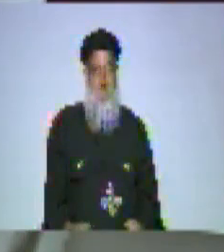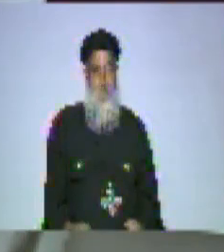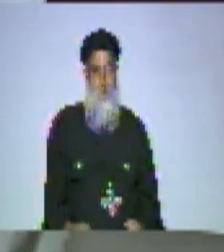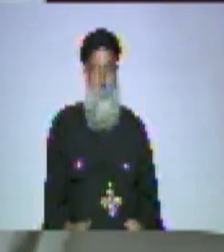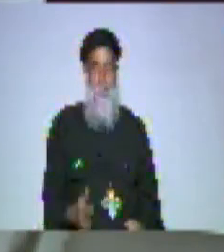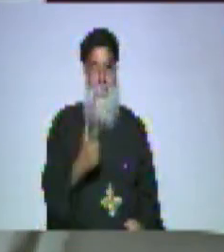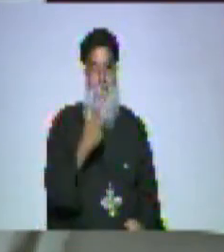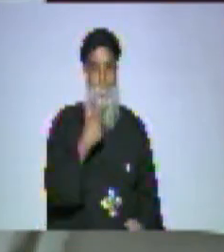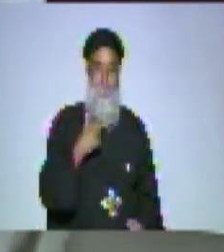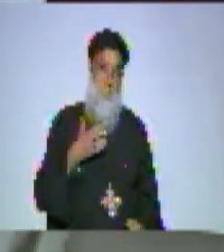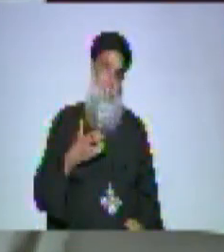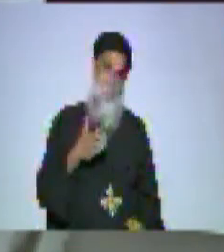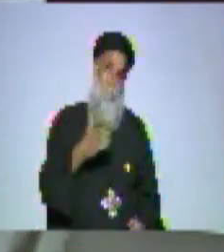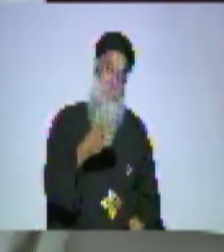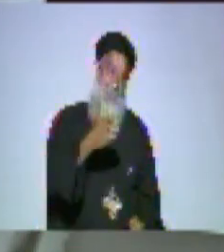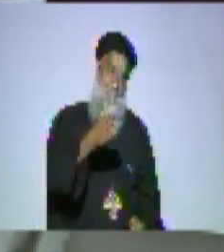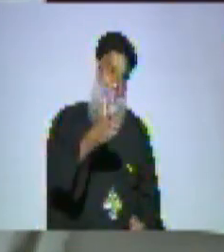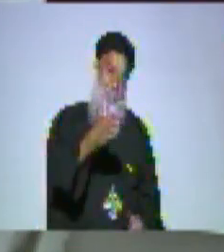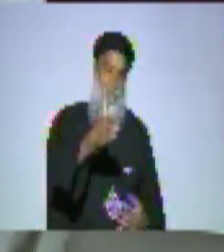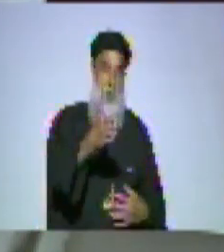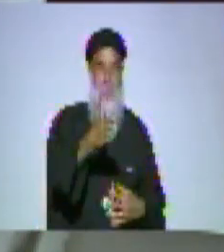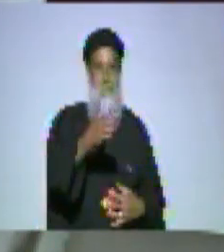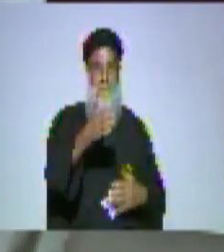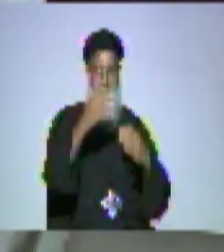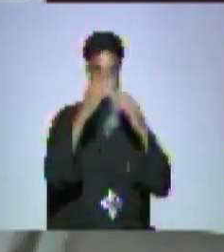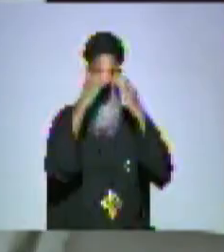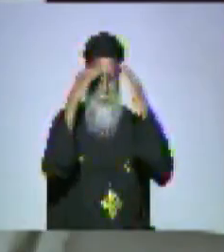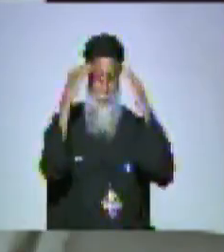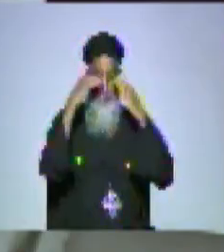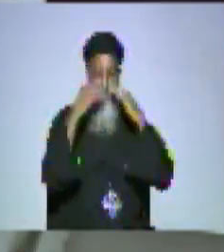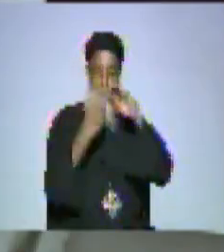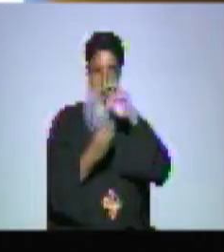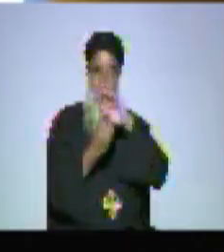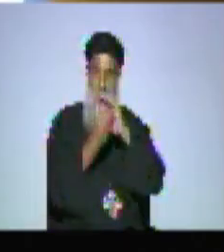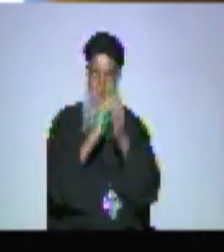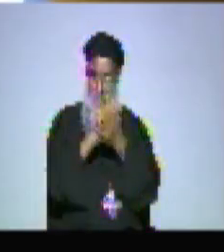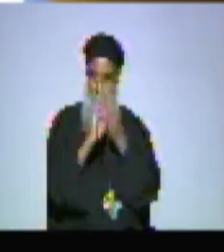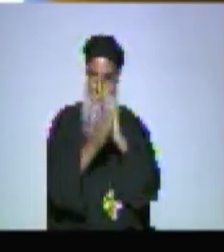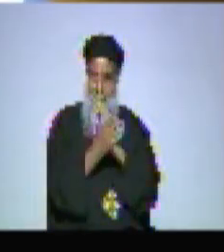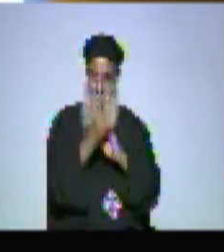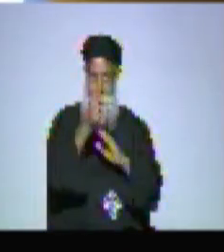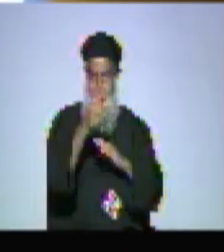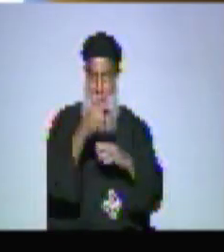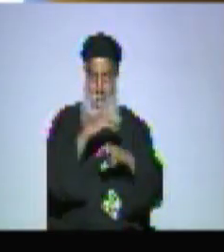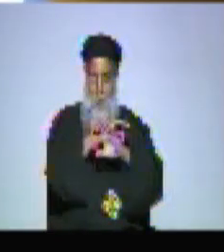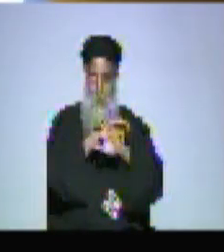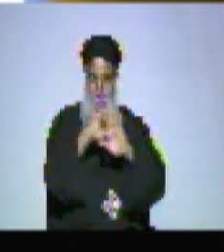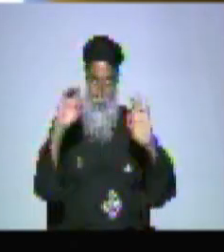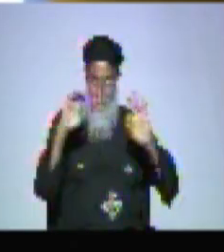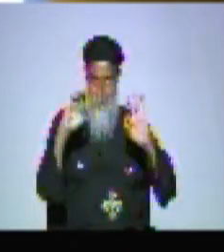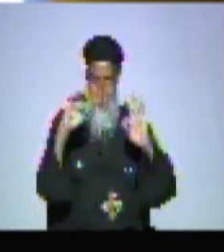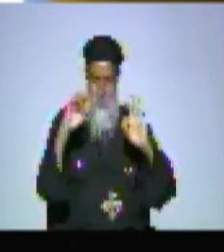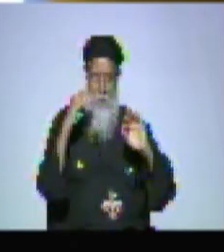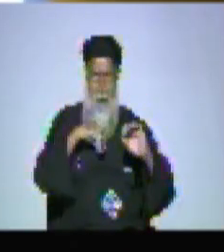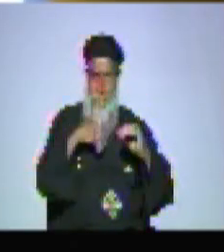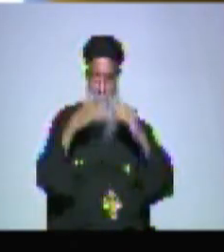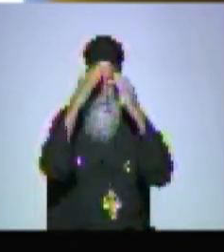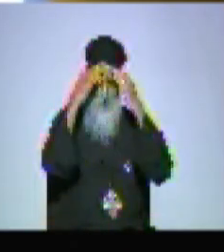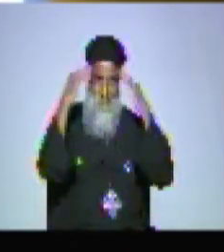حبيت اتكرس لربنا بعد ما خلصت الكليه والتكليف وكل ده